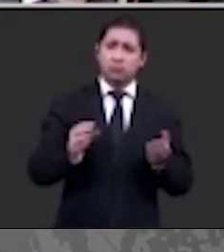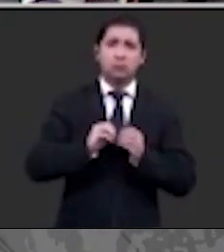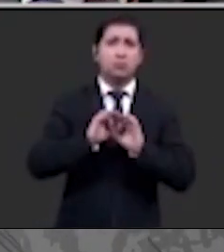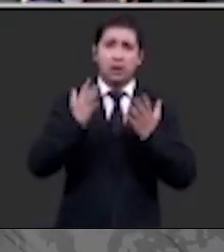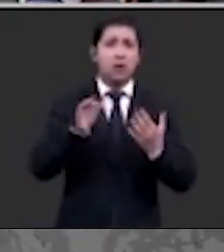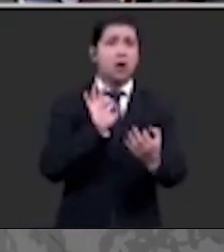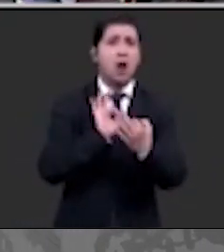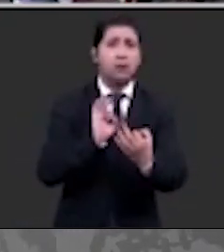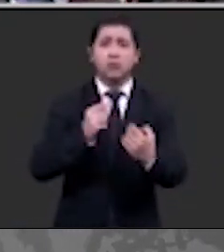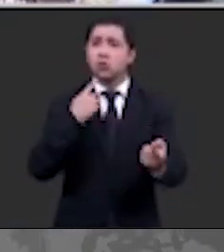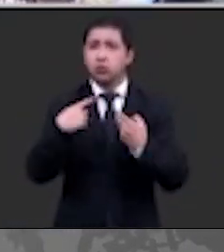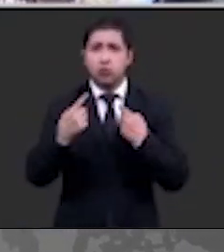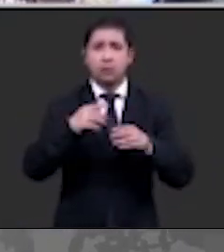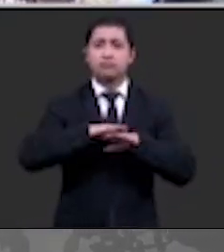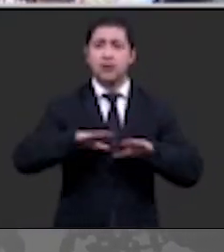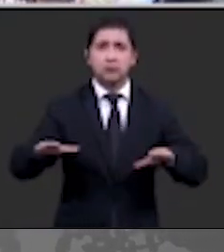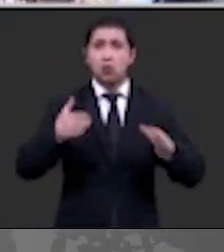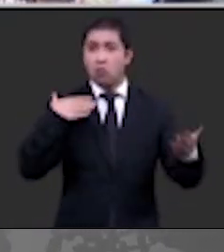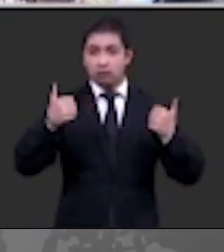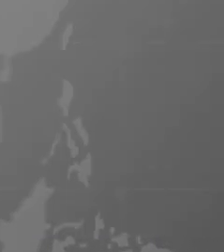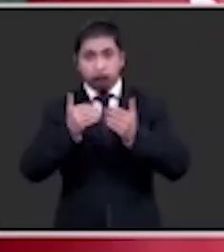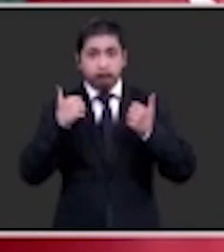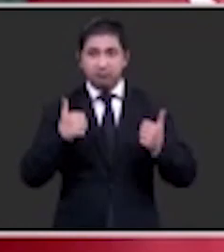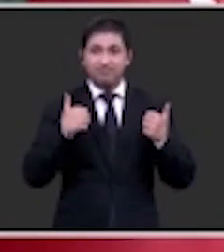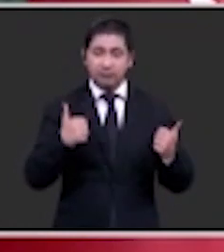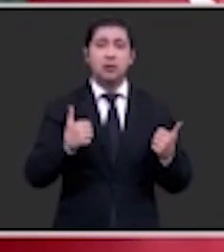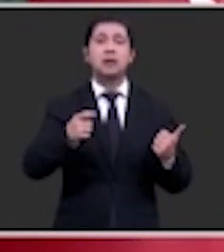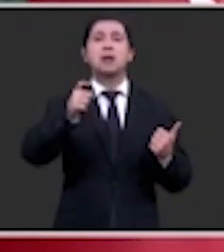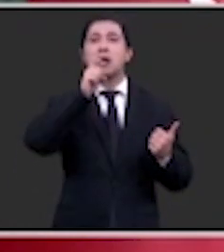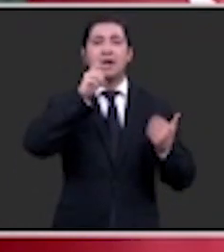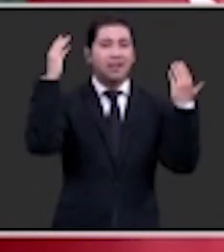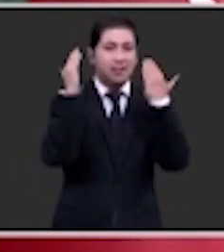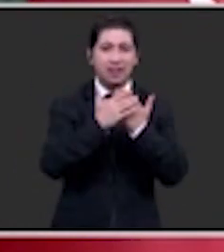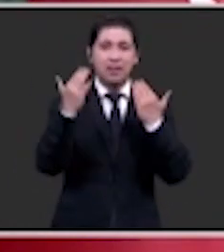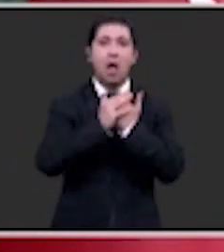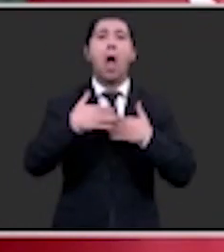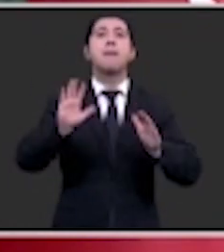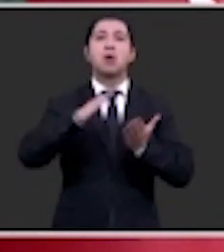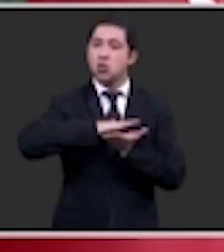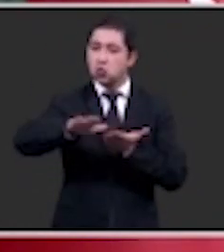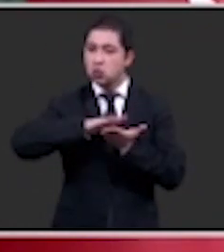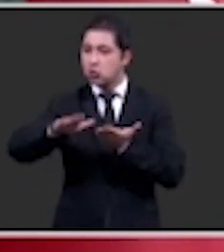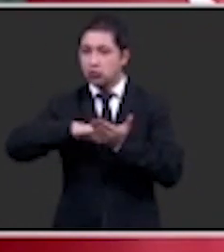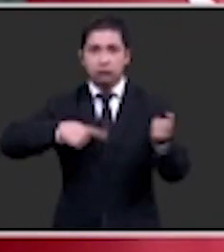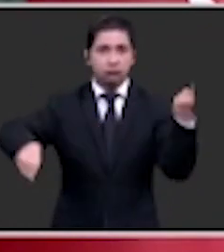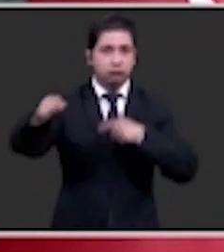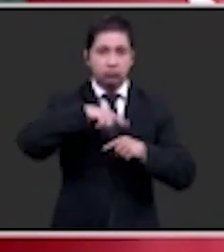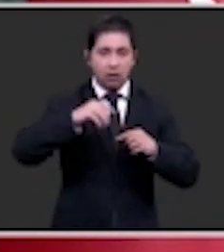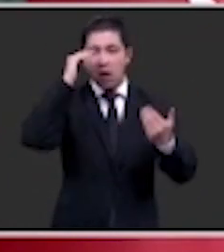diyalog ve diplomasiye alan açıldığı takdirde yanlış anlaşılmaların giderileceğine